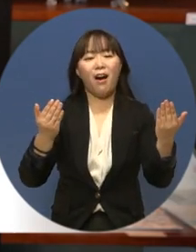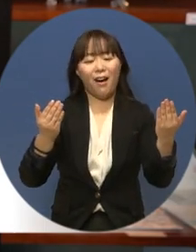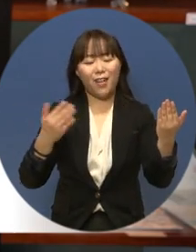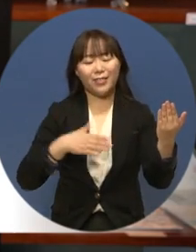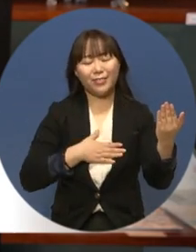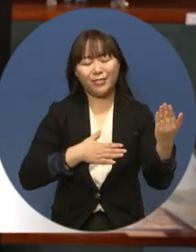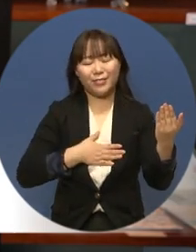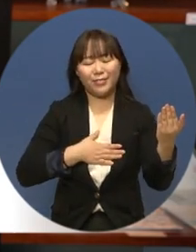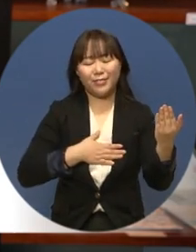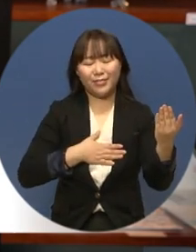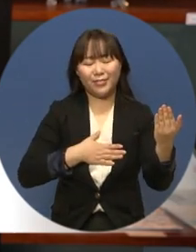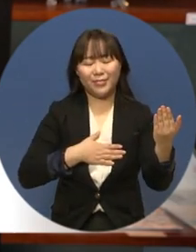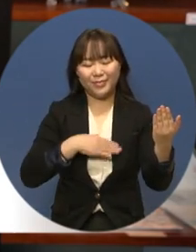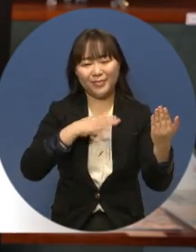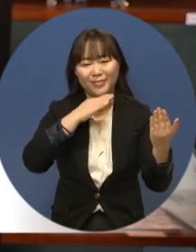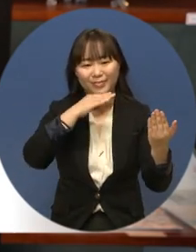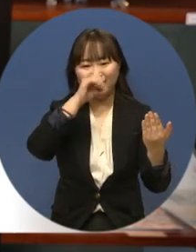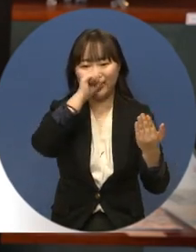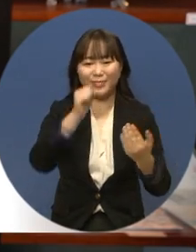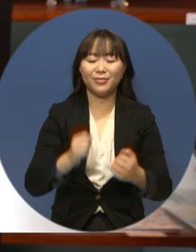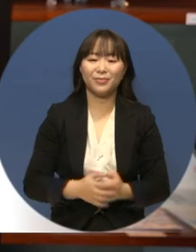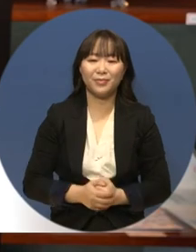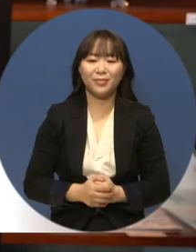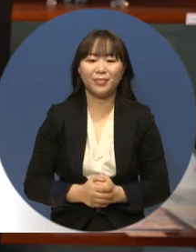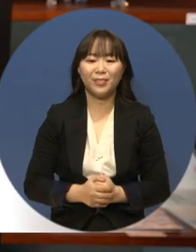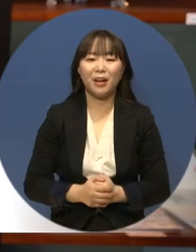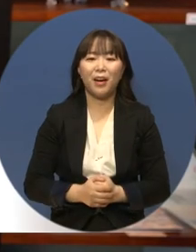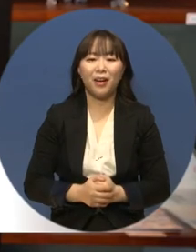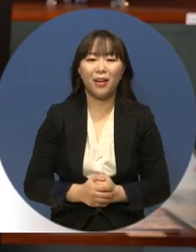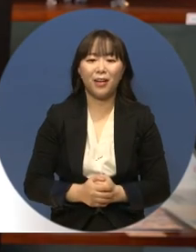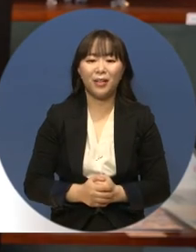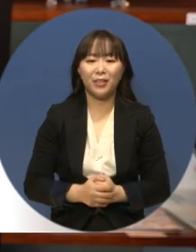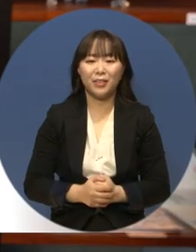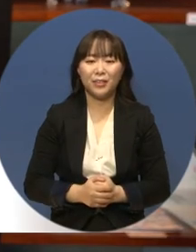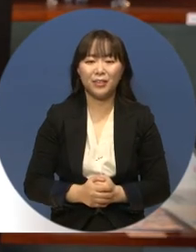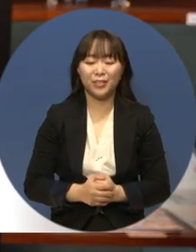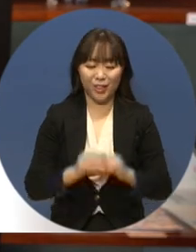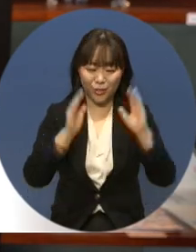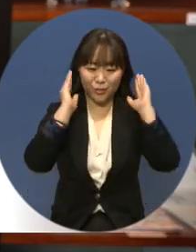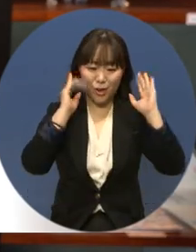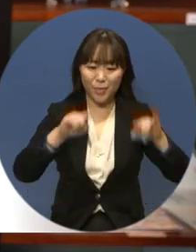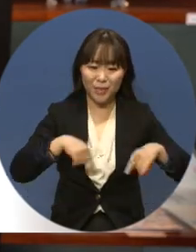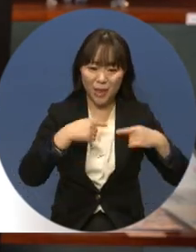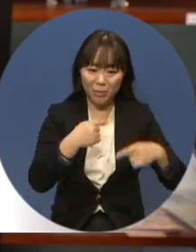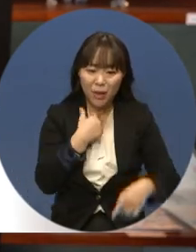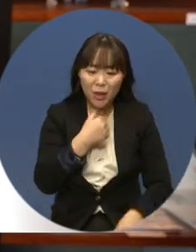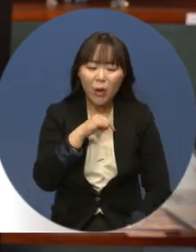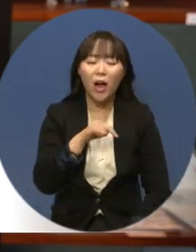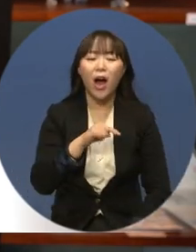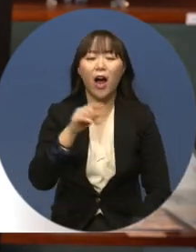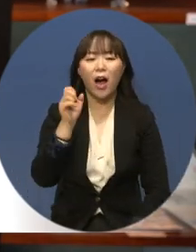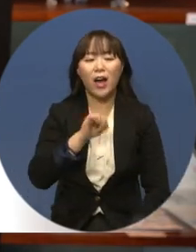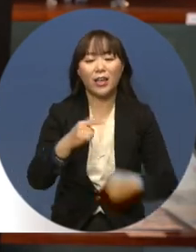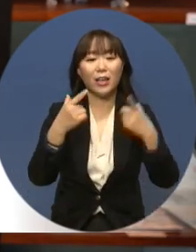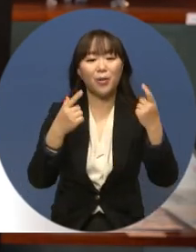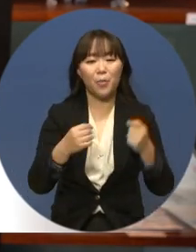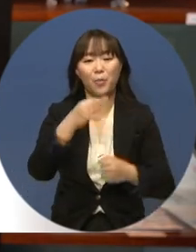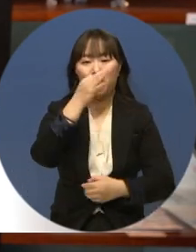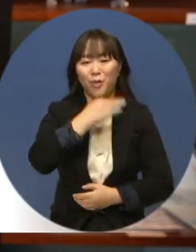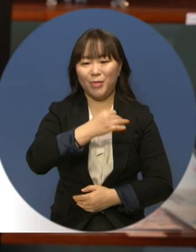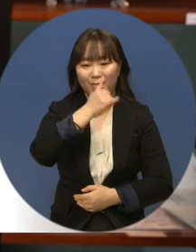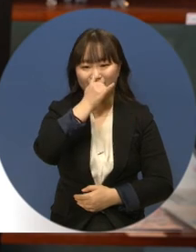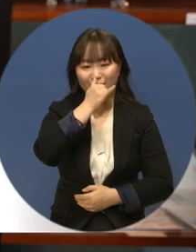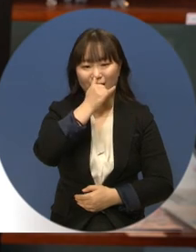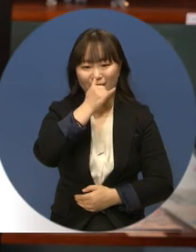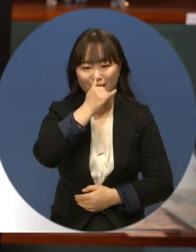이거 기분이 진짜 좋더라고요. 그거 그때는 아, 이런 보람도